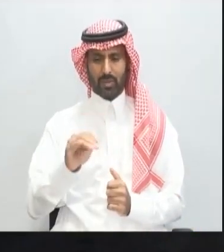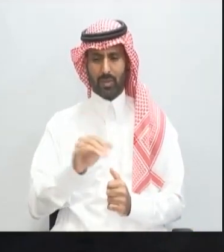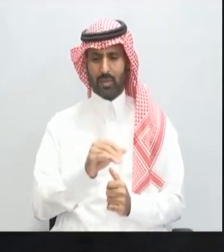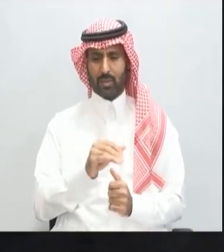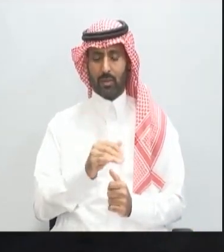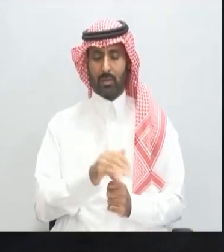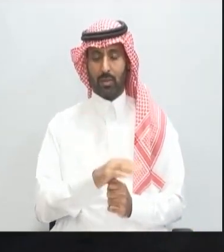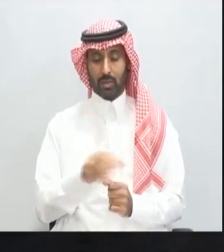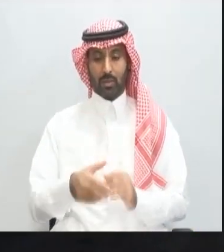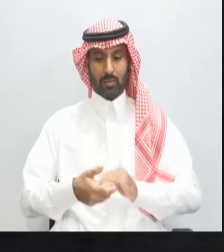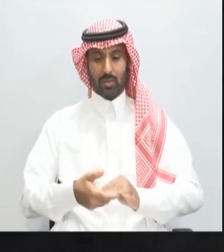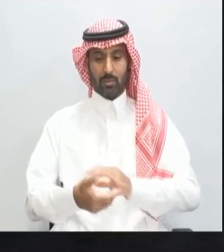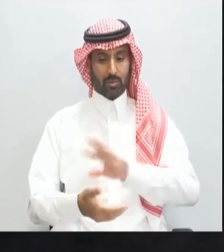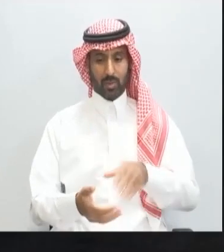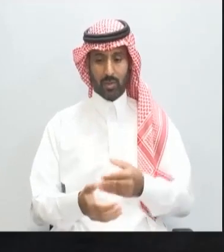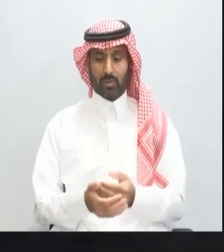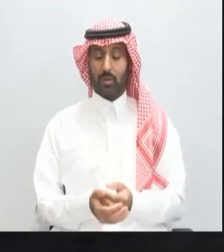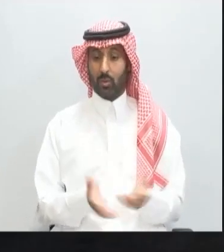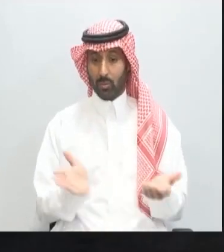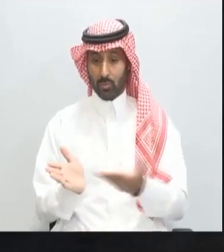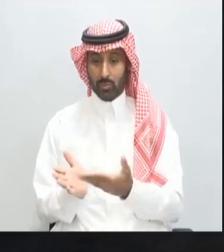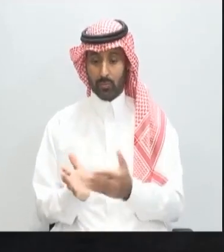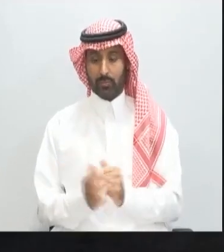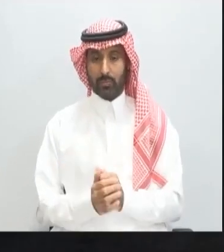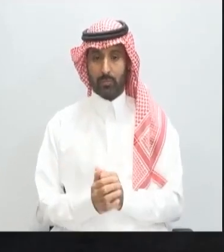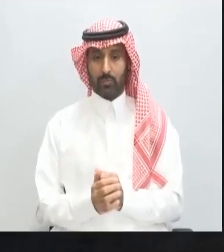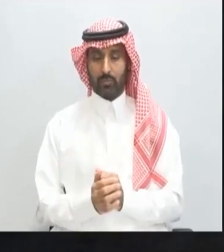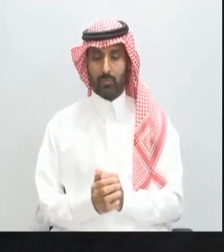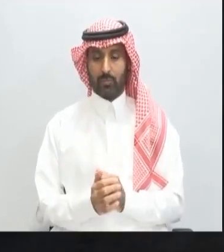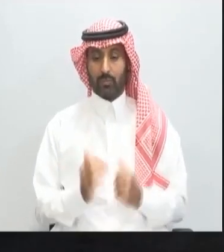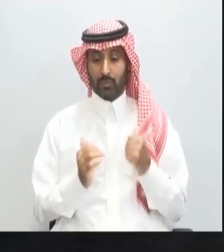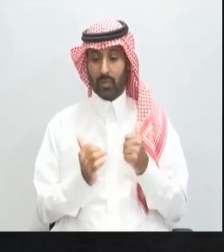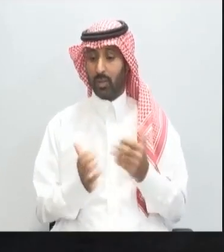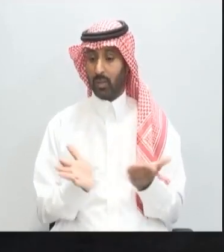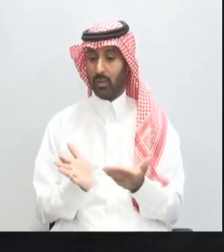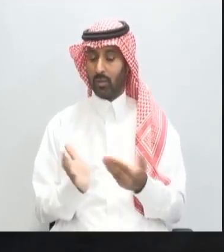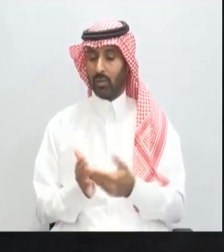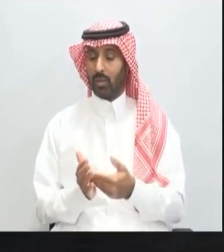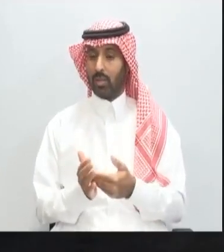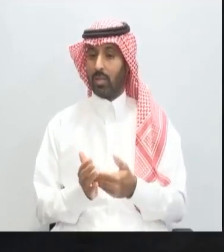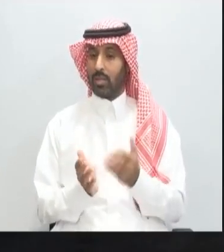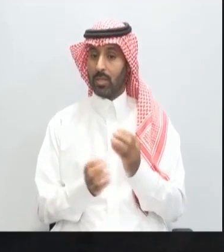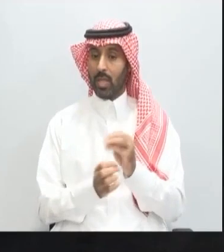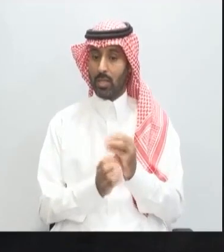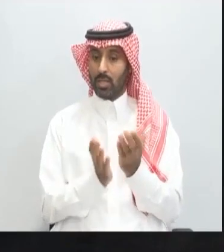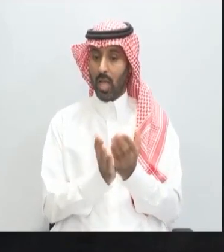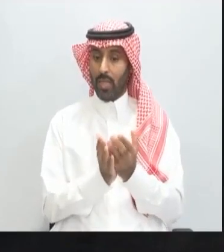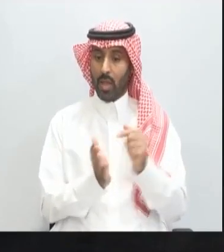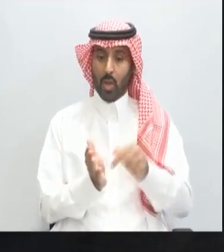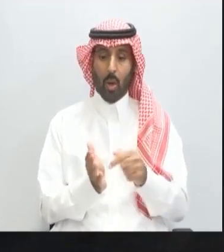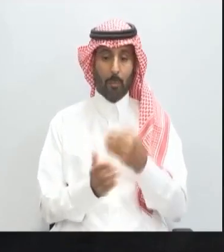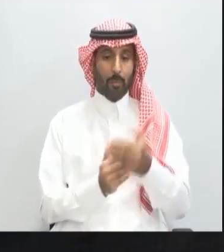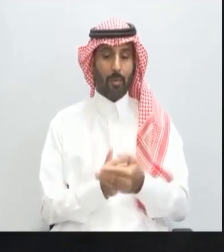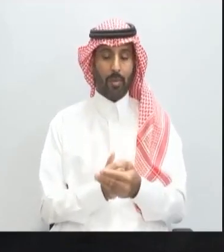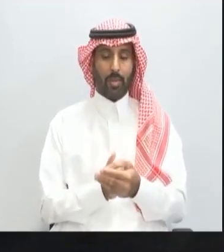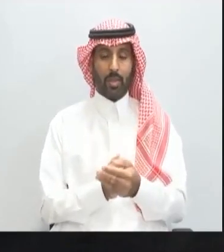اله وصحبه اجمعين اهلا بكم ابنائي وبناتي طلاب في درسنا لهذا اليوم انا وانتم